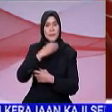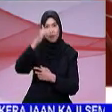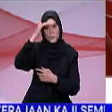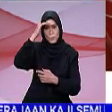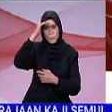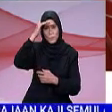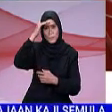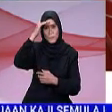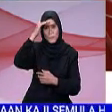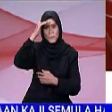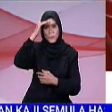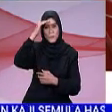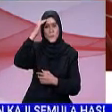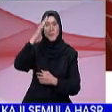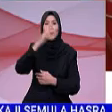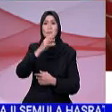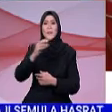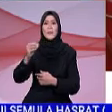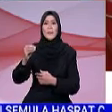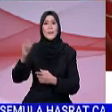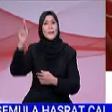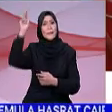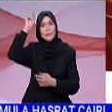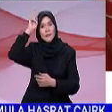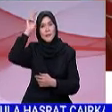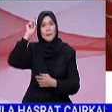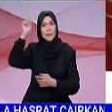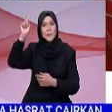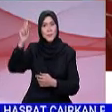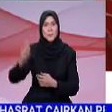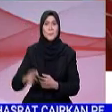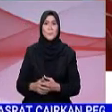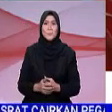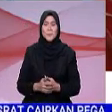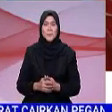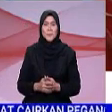Johor dan nak masuk ke Kelantan dengan Terengganu.